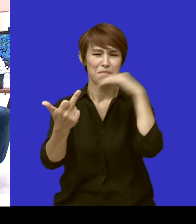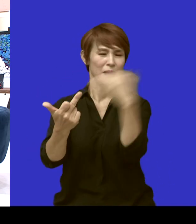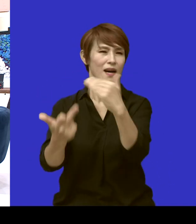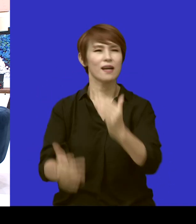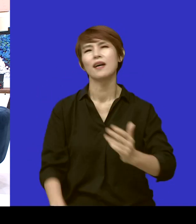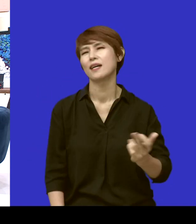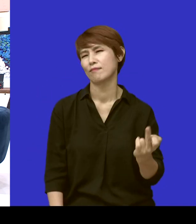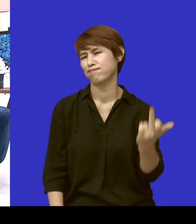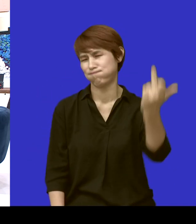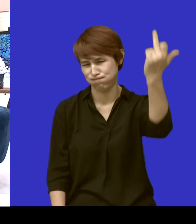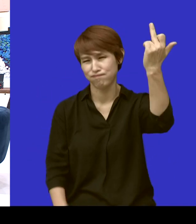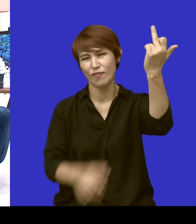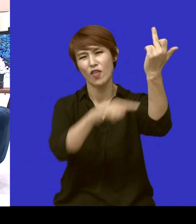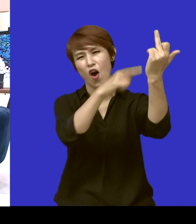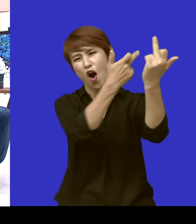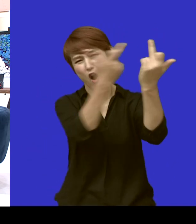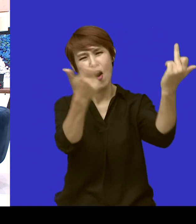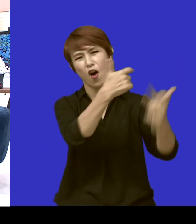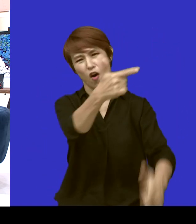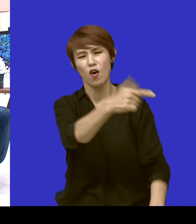이건 어떻게 해결해야 되지?